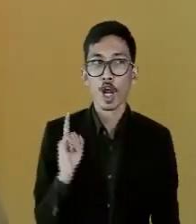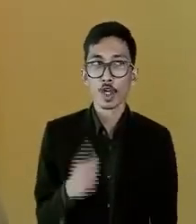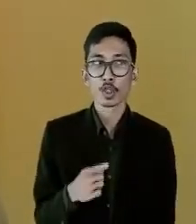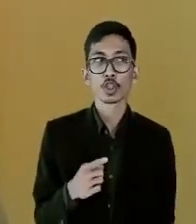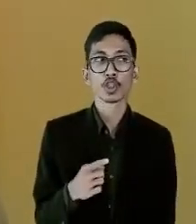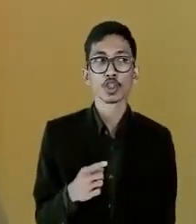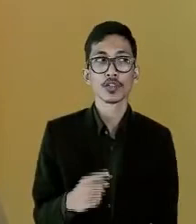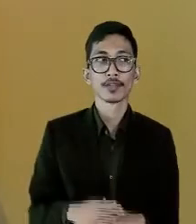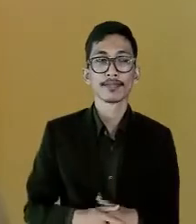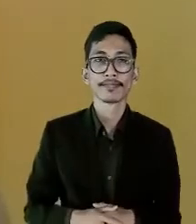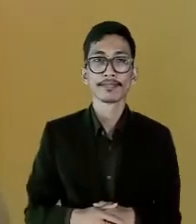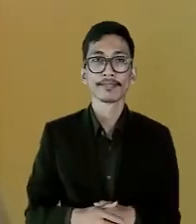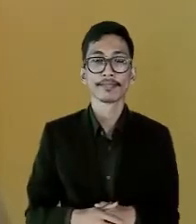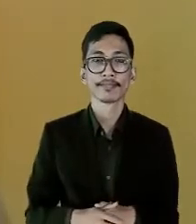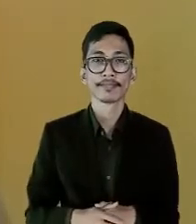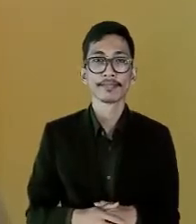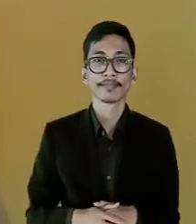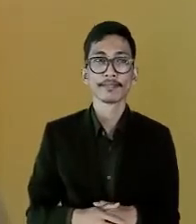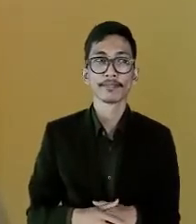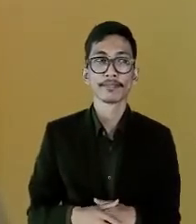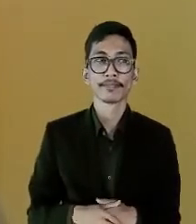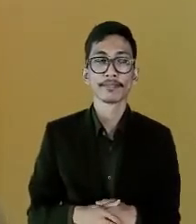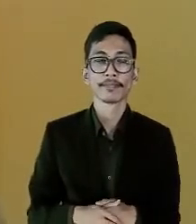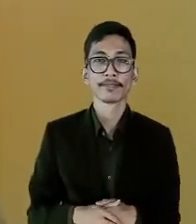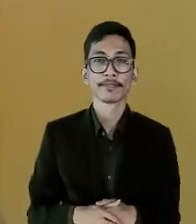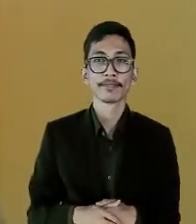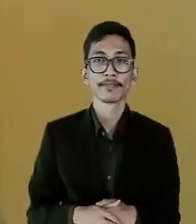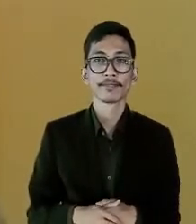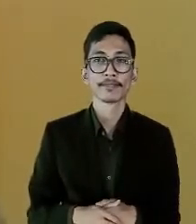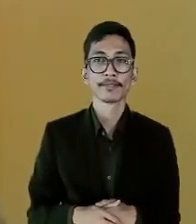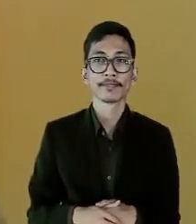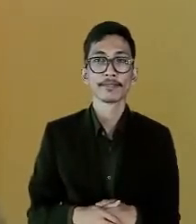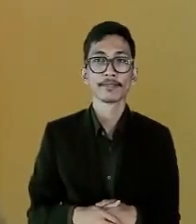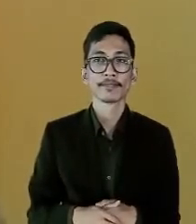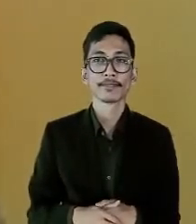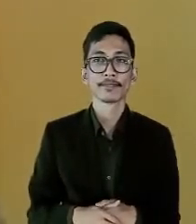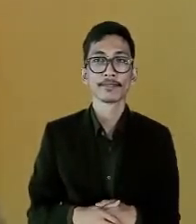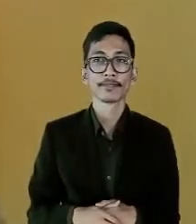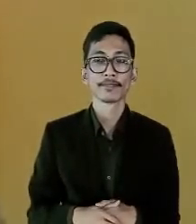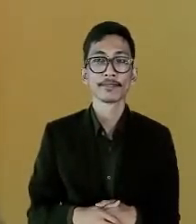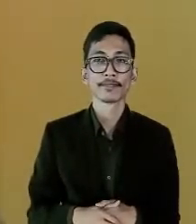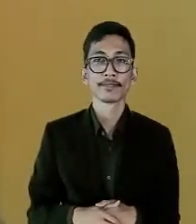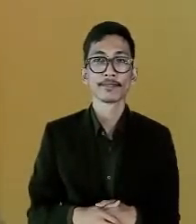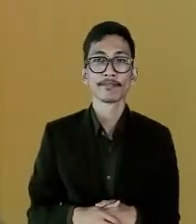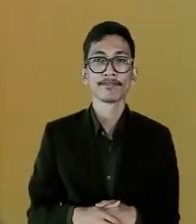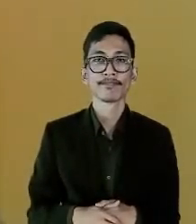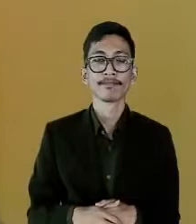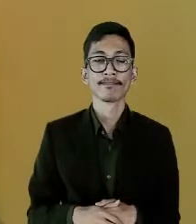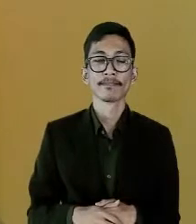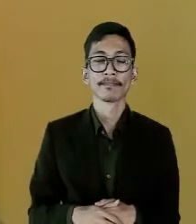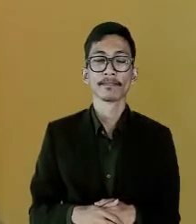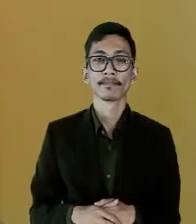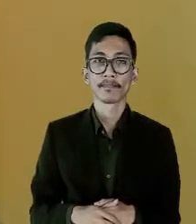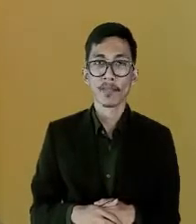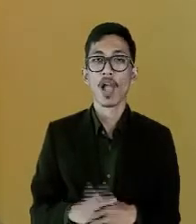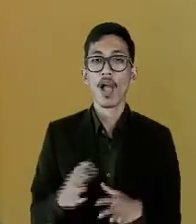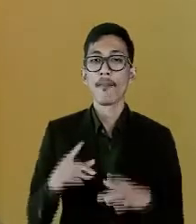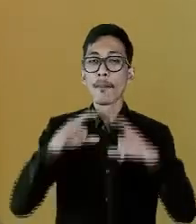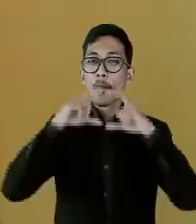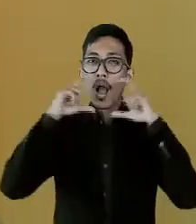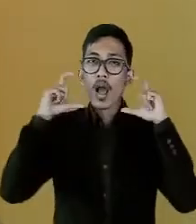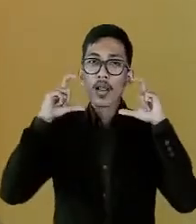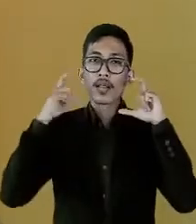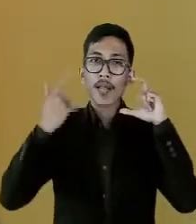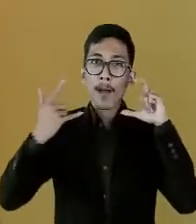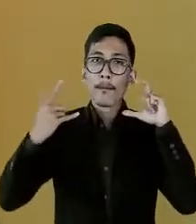kami supaya jangan masker itu digunakan pada saat event-event ataupun